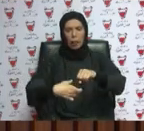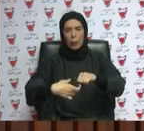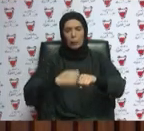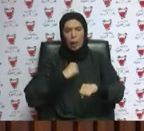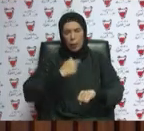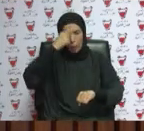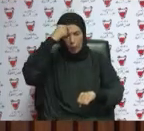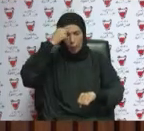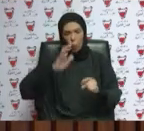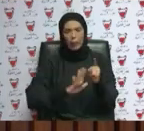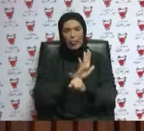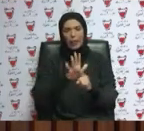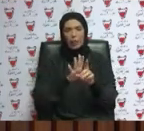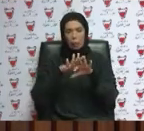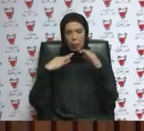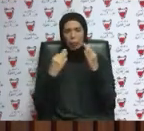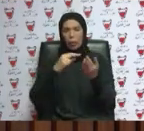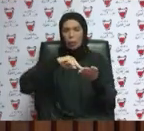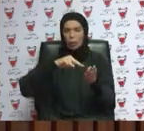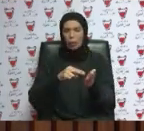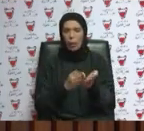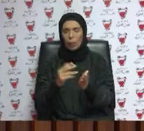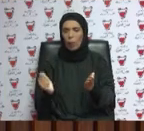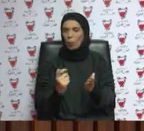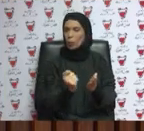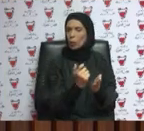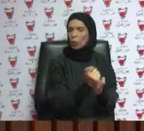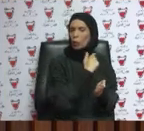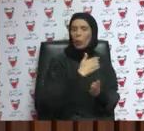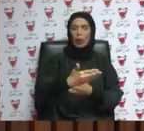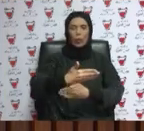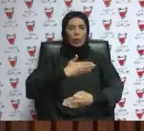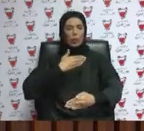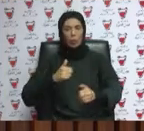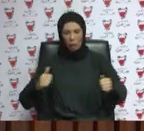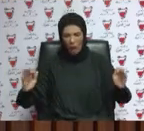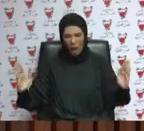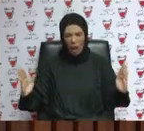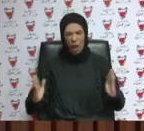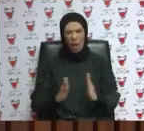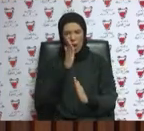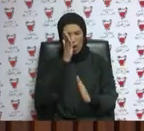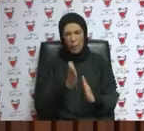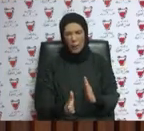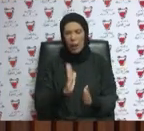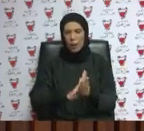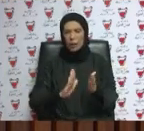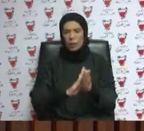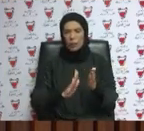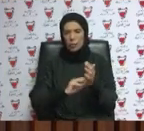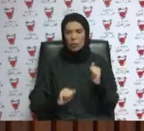المجتمع، فالإجراءات الناجعة والجريئة والمبكرة من شأنها الحد من المخاطر القصيرة الأمد